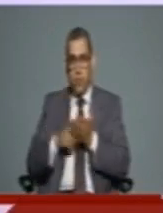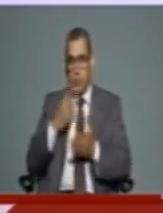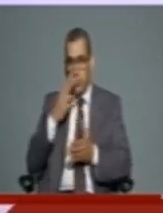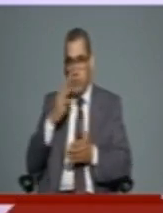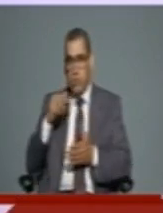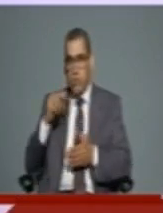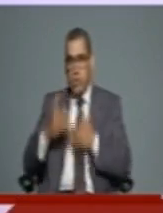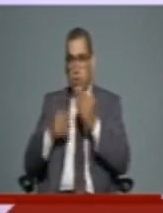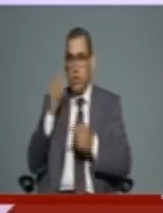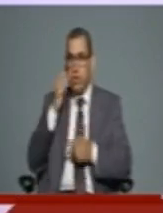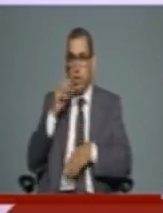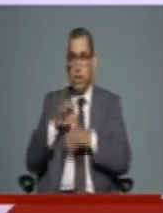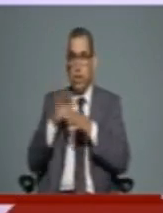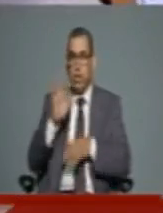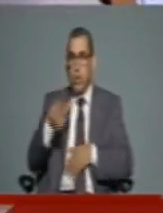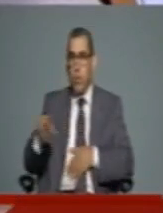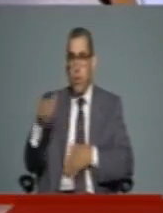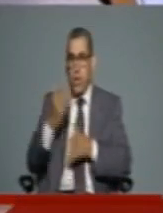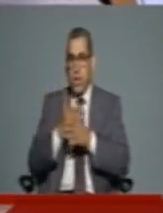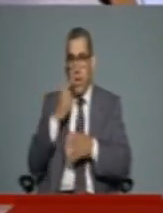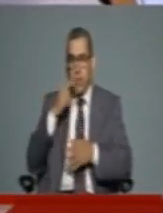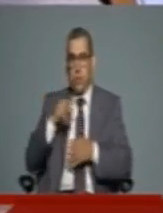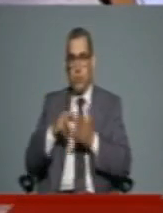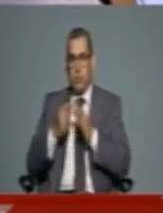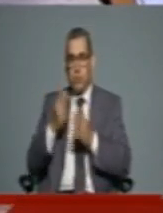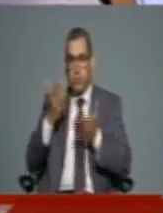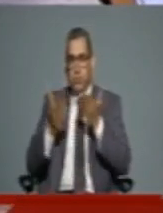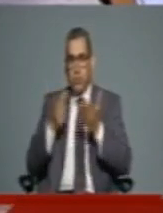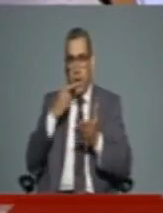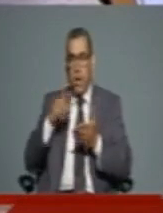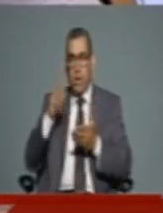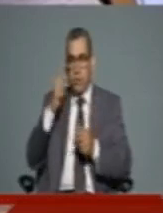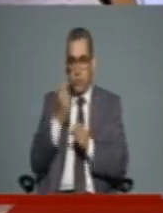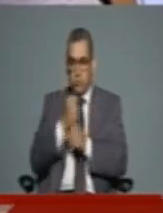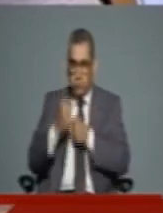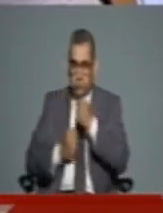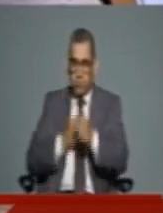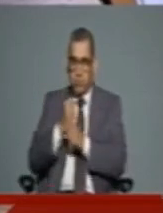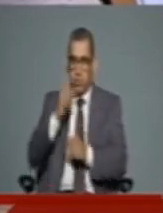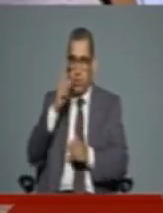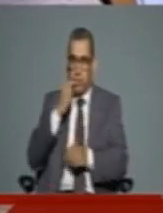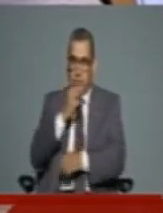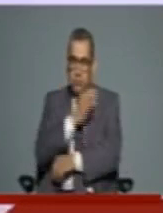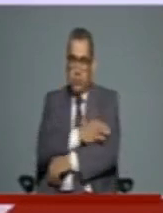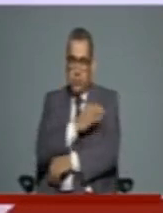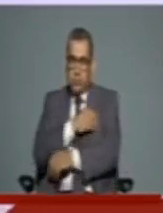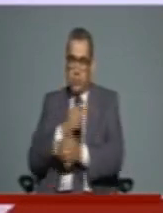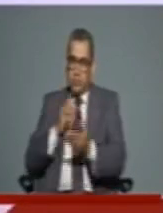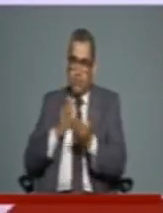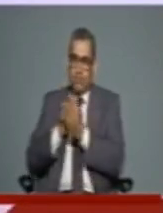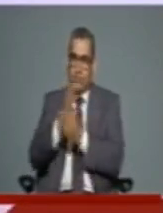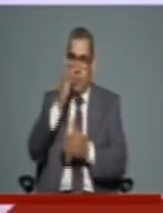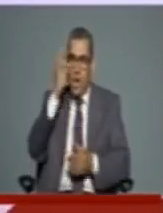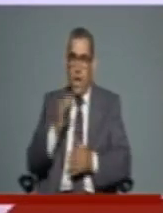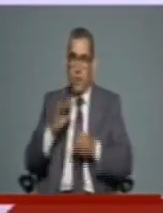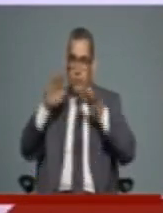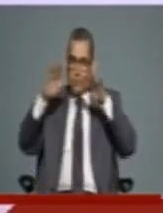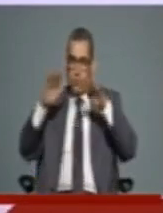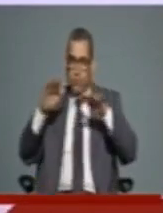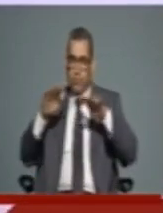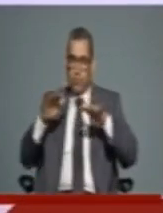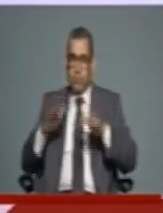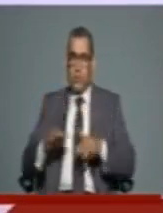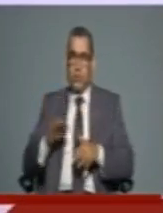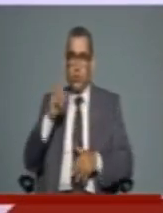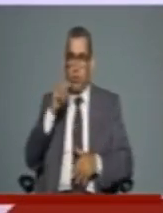المواطنين على عمليه ضبط الاسعار، وسوف نفعل ونحاول اقصى ما في وسعنا حتى يمكن ان نهدي